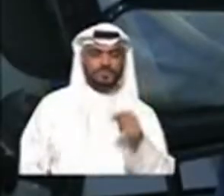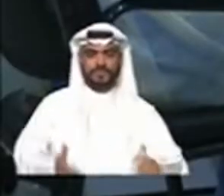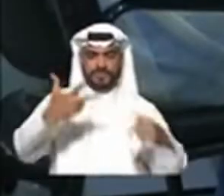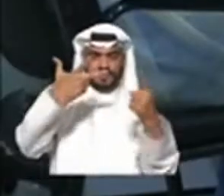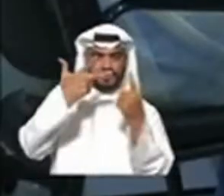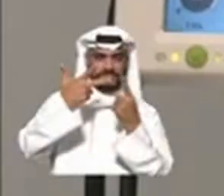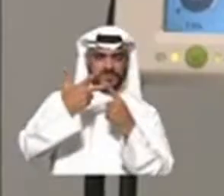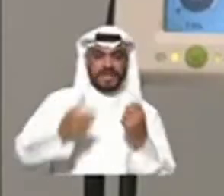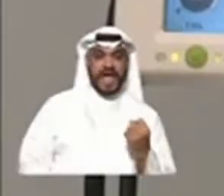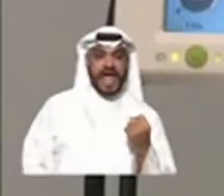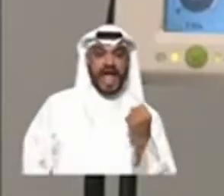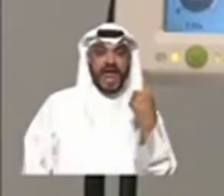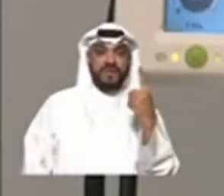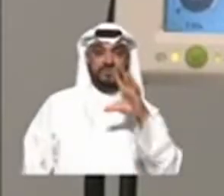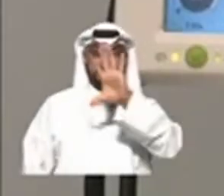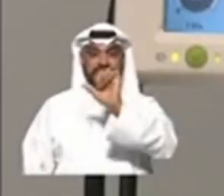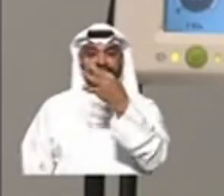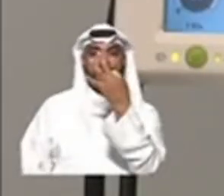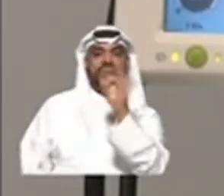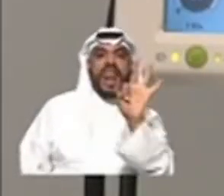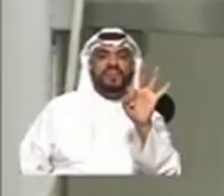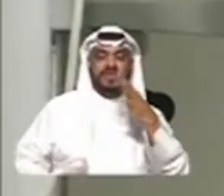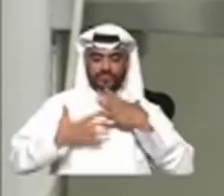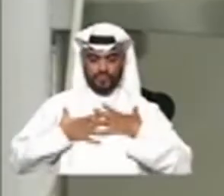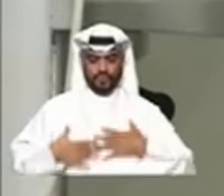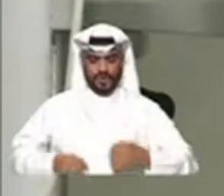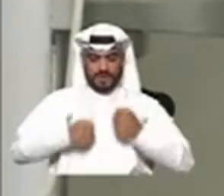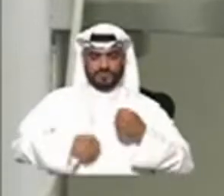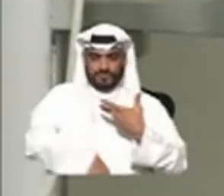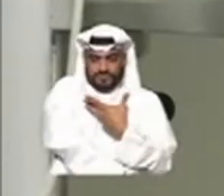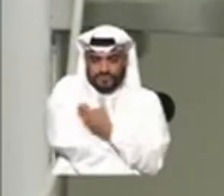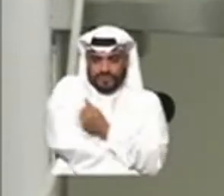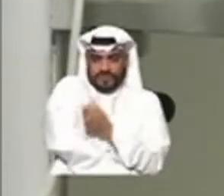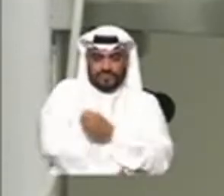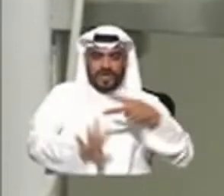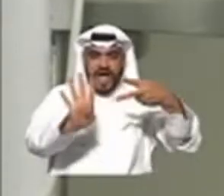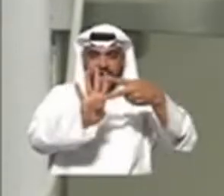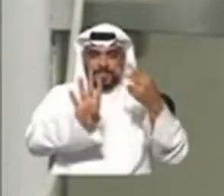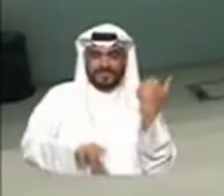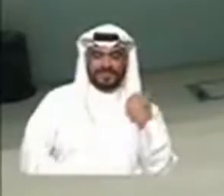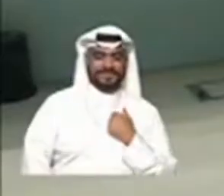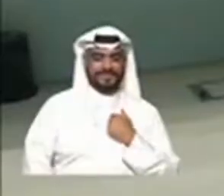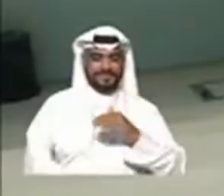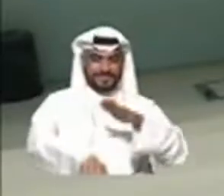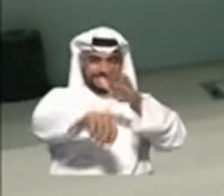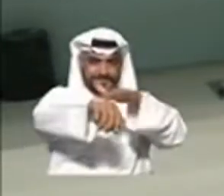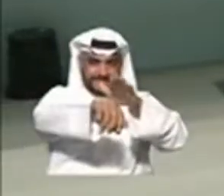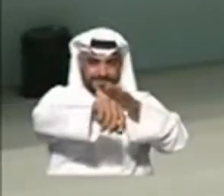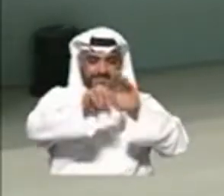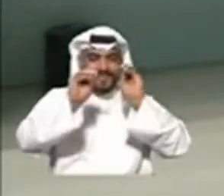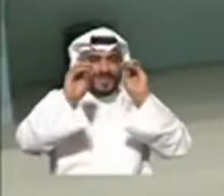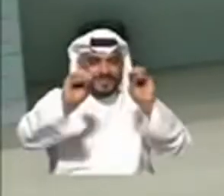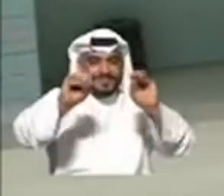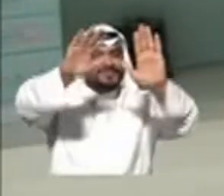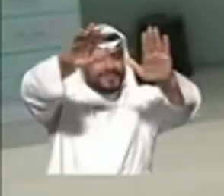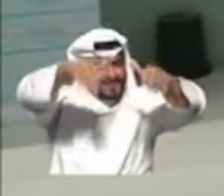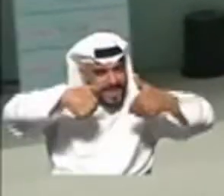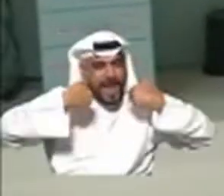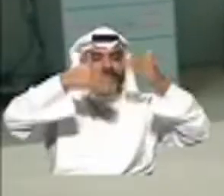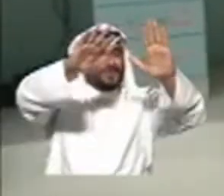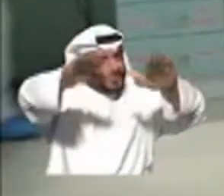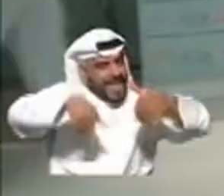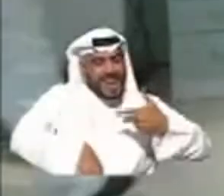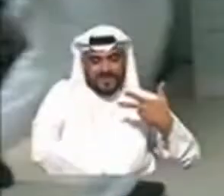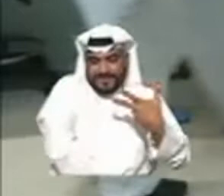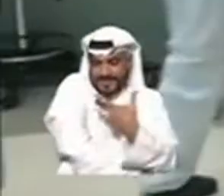تسجيل 1039 حالة شفاء في الساعات 24 الماضية. وتدعو وزارة الصحة الراغبين